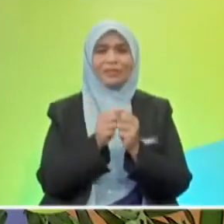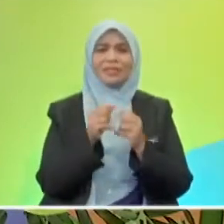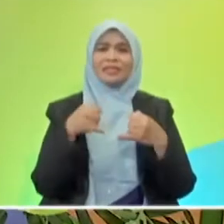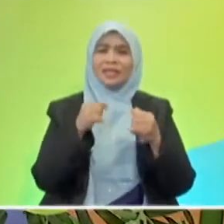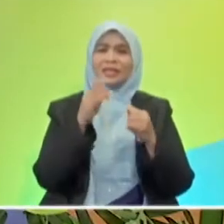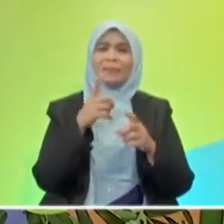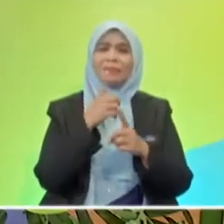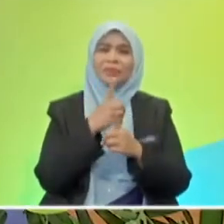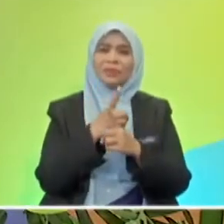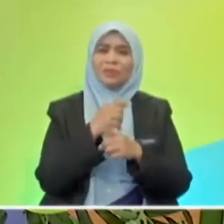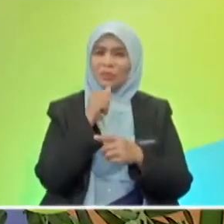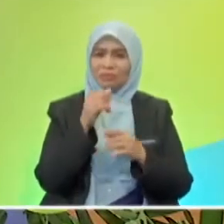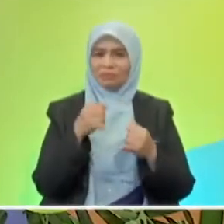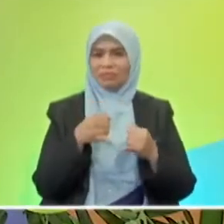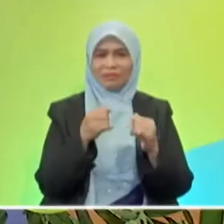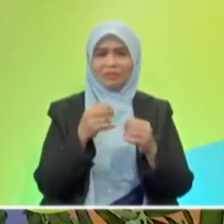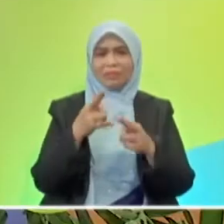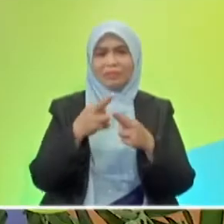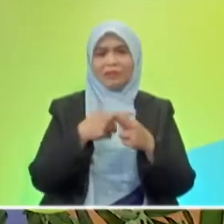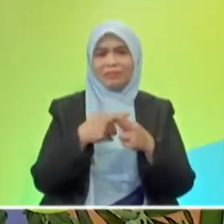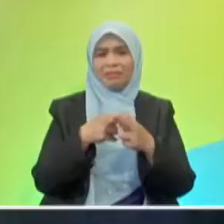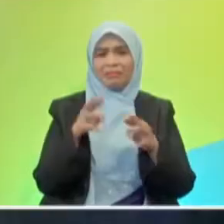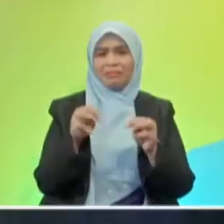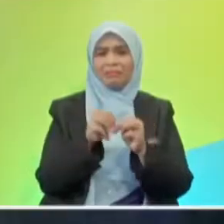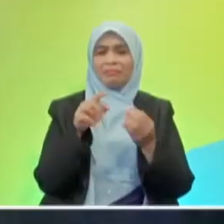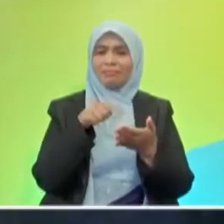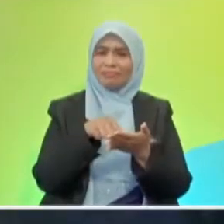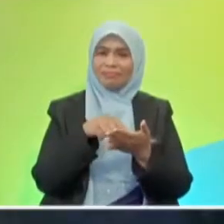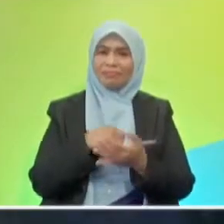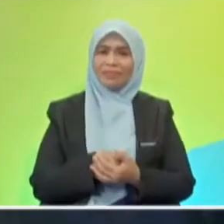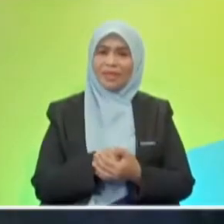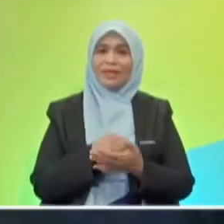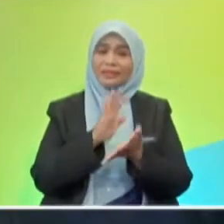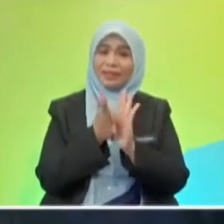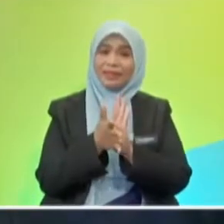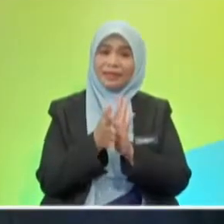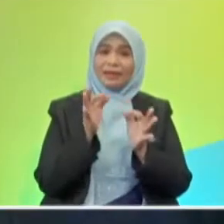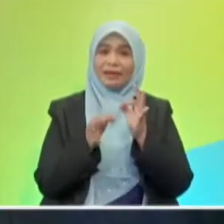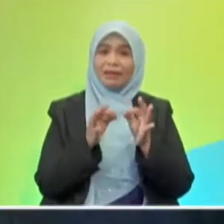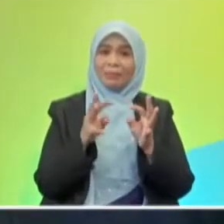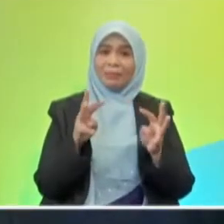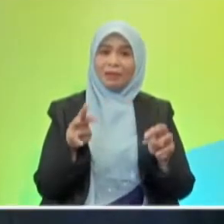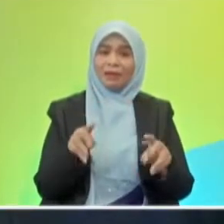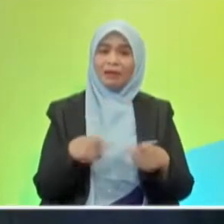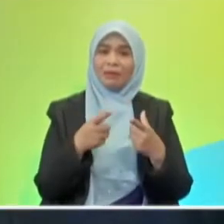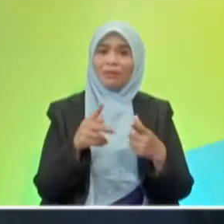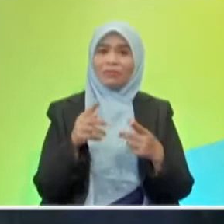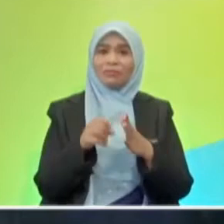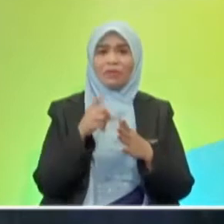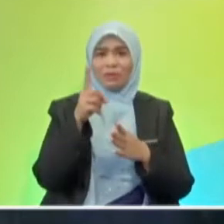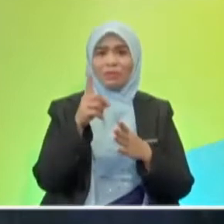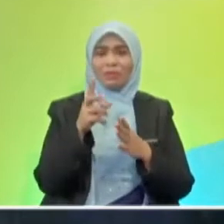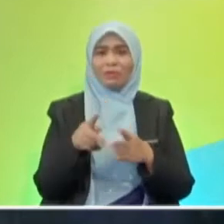bukan guna jalan pintas misalnya Iman Yugo Solo jadi kalau kita melakukan sesuatu perkara